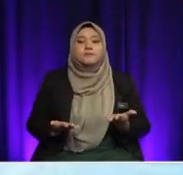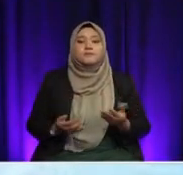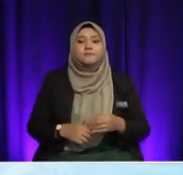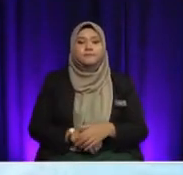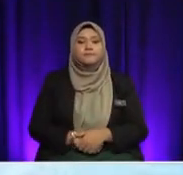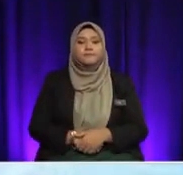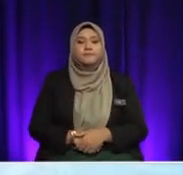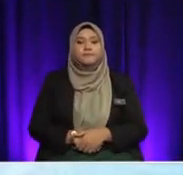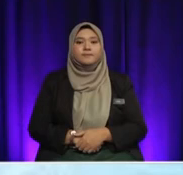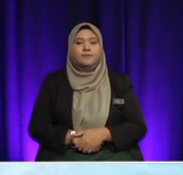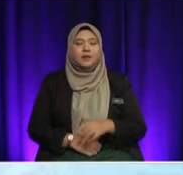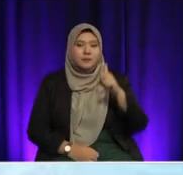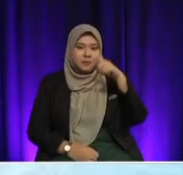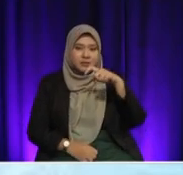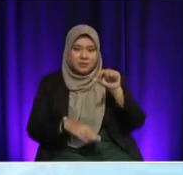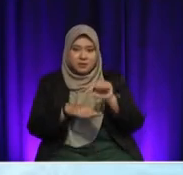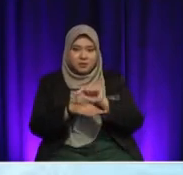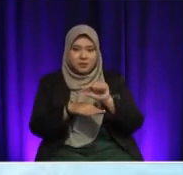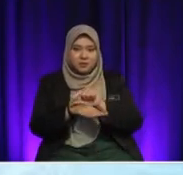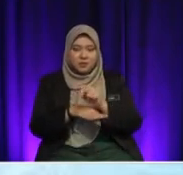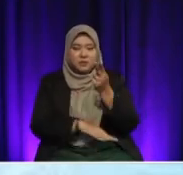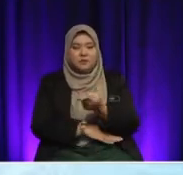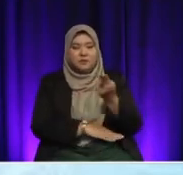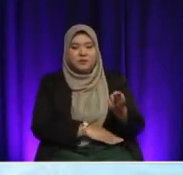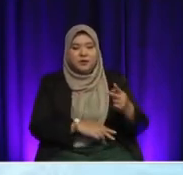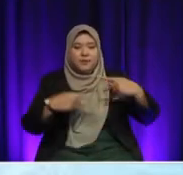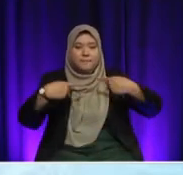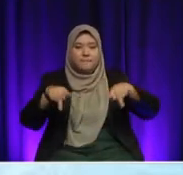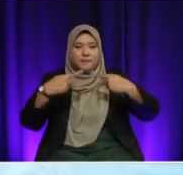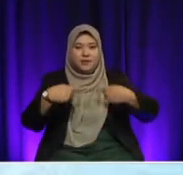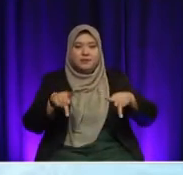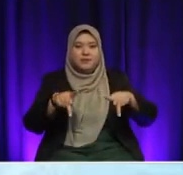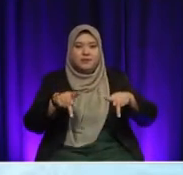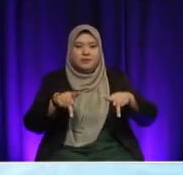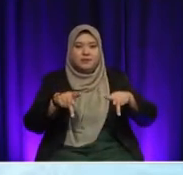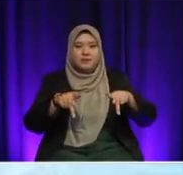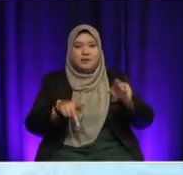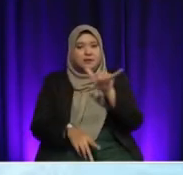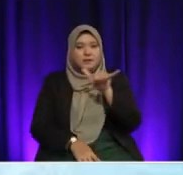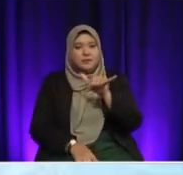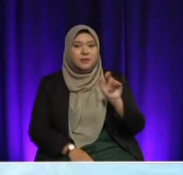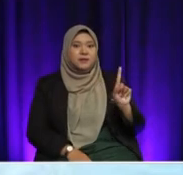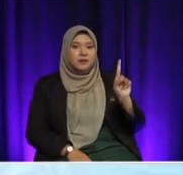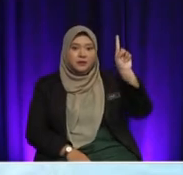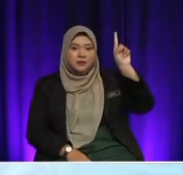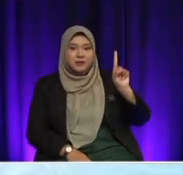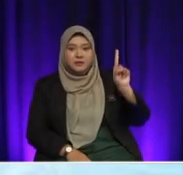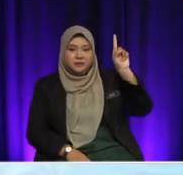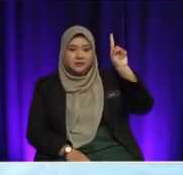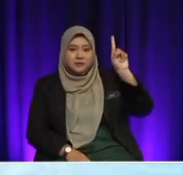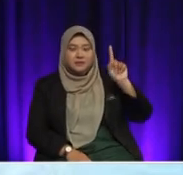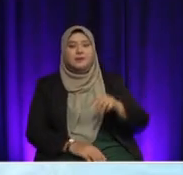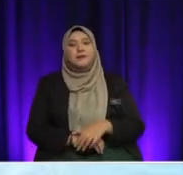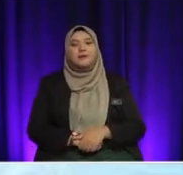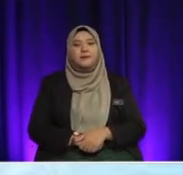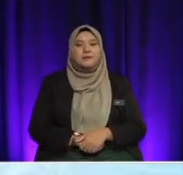agak tebal sikit dan dia liat. Kita ada setengah-setengah plastik, kita boleh pakai gigi je kan? Yang ni cubalah pakai gigi, patah. Gigi yang patah.